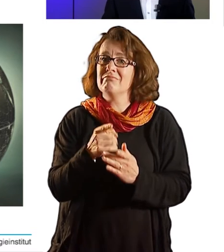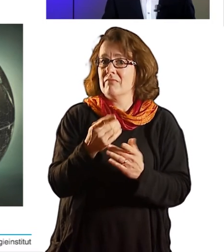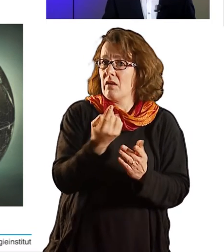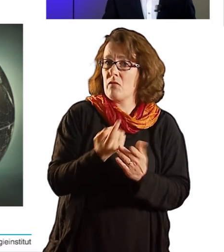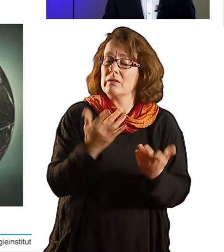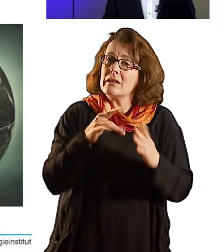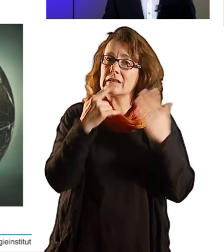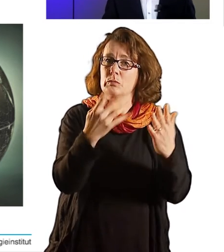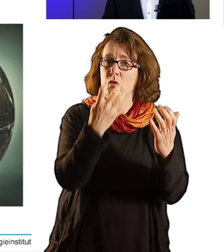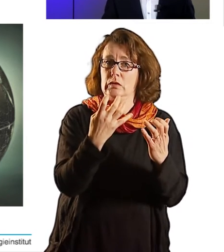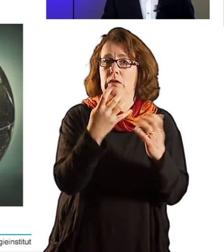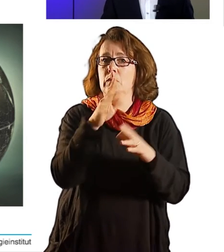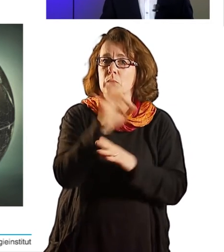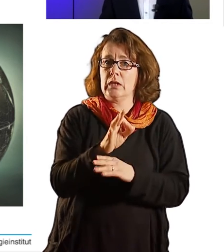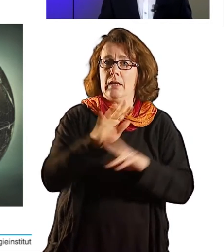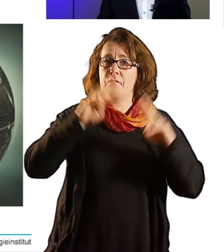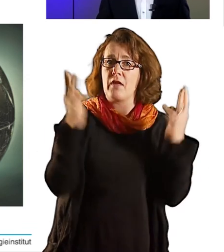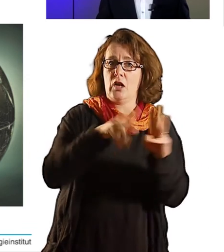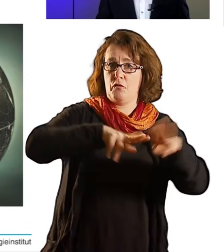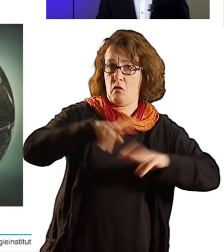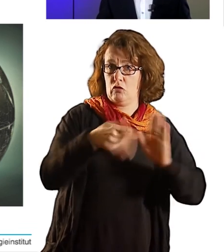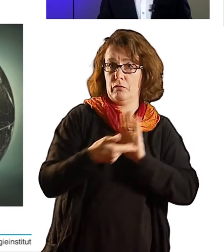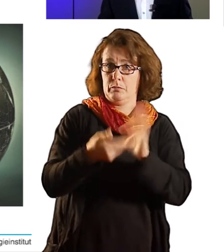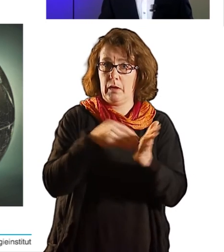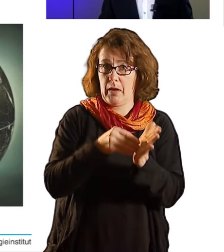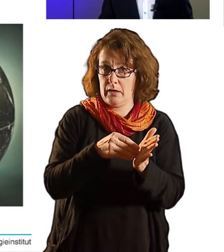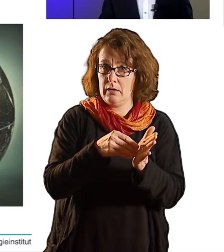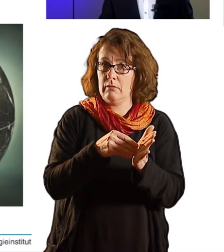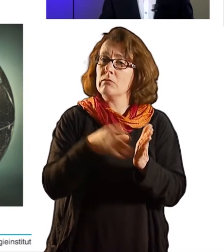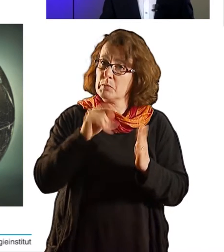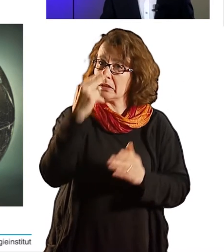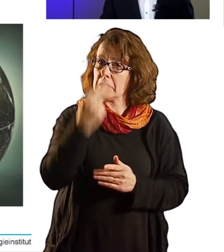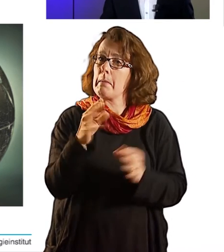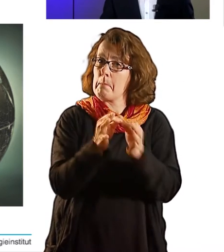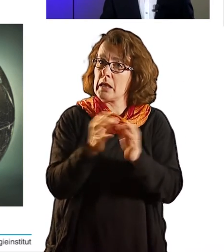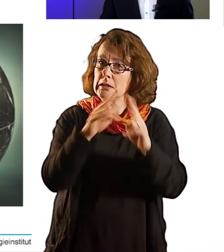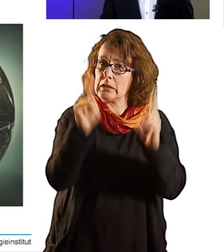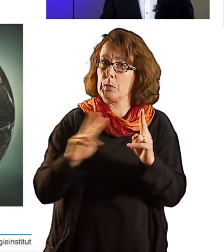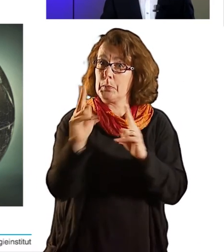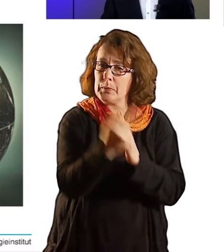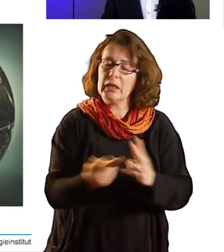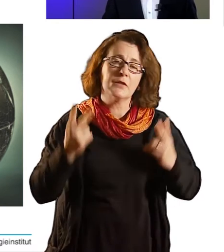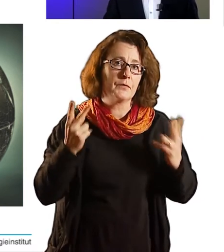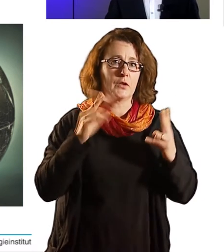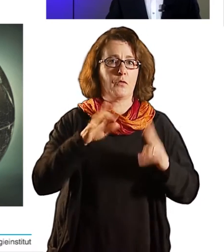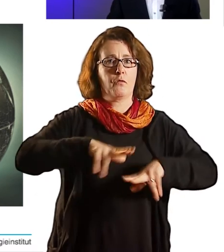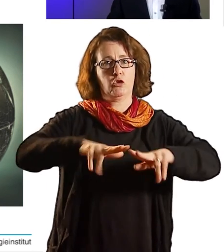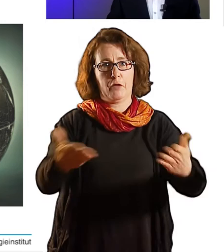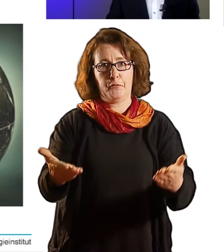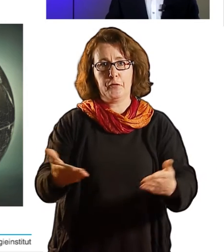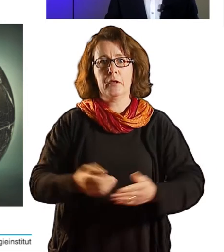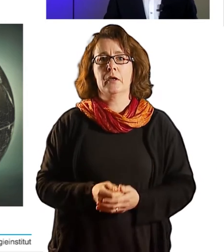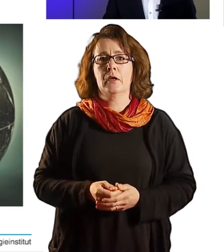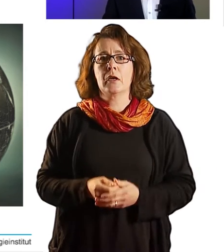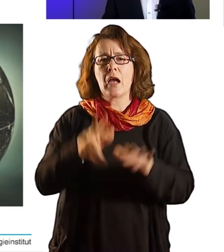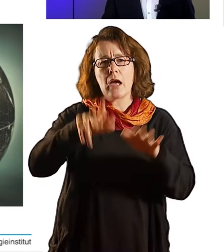der Weltwirtschaft dar. Aus dieser Zahl lässt sich die enorme wirtschaftliche Bedeutung des internationalen Messwesens ableiten. In den Jahren